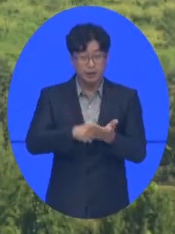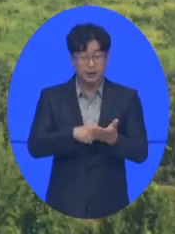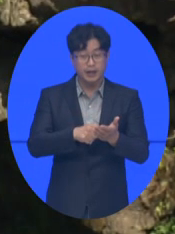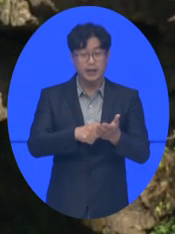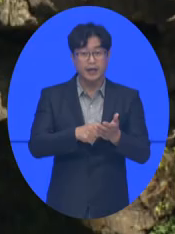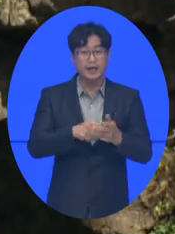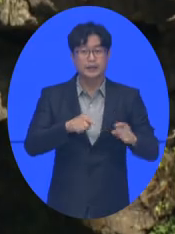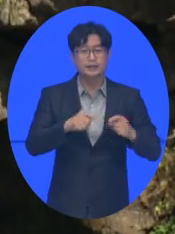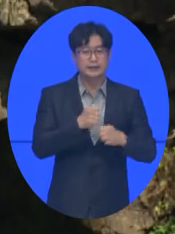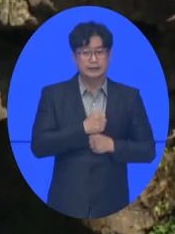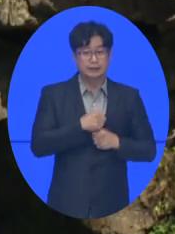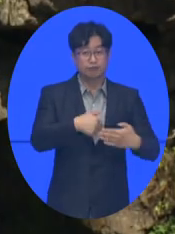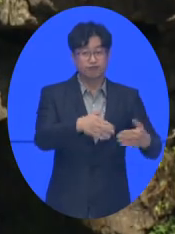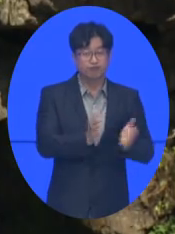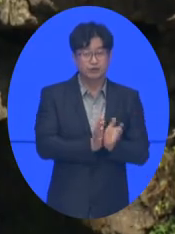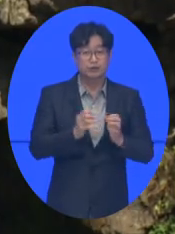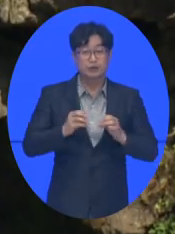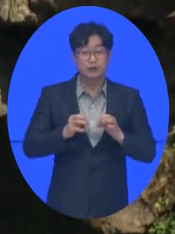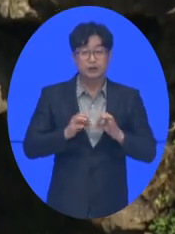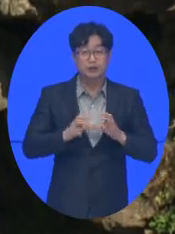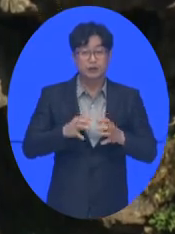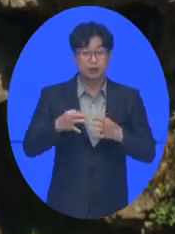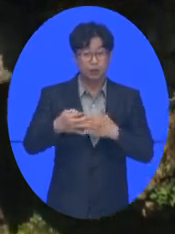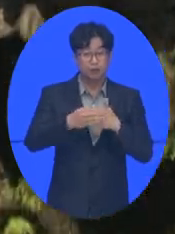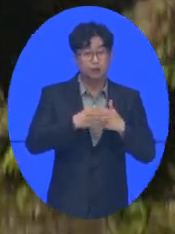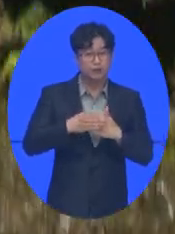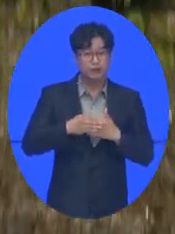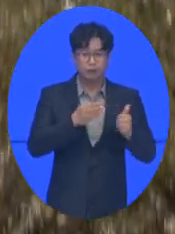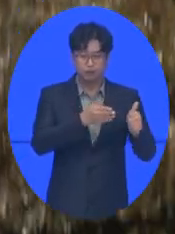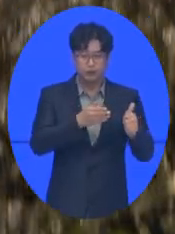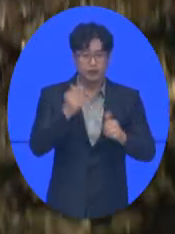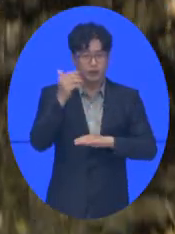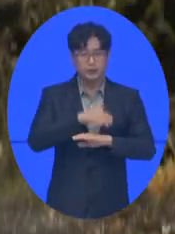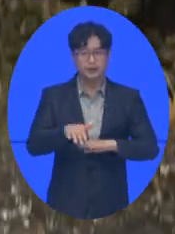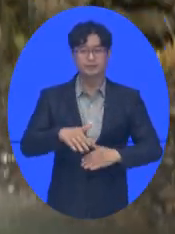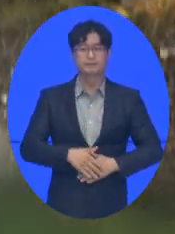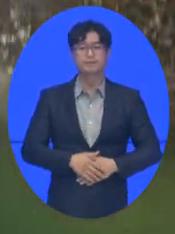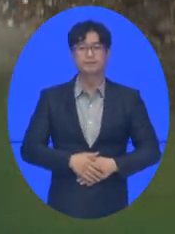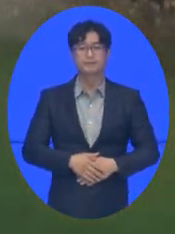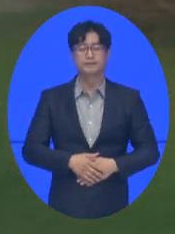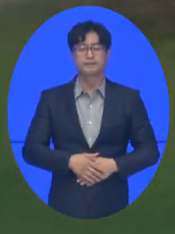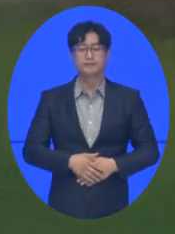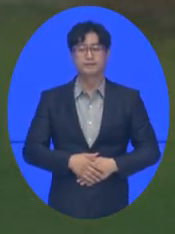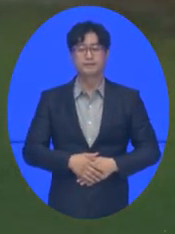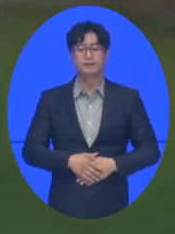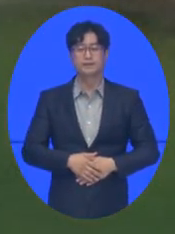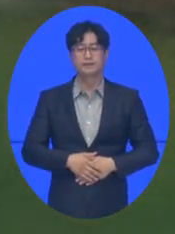행정안전부에 국비 반영을 건의할 예정입니다. 경기GTV 서문영입니다.